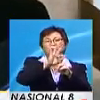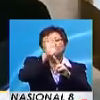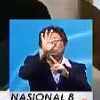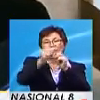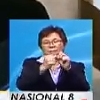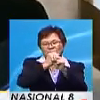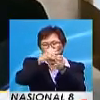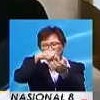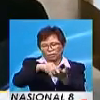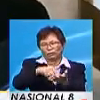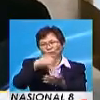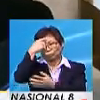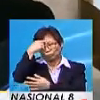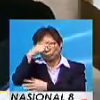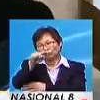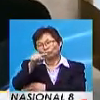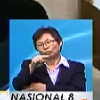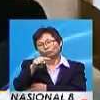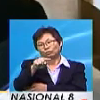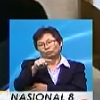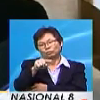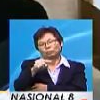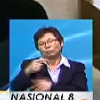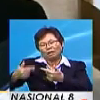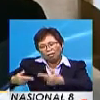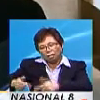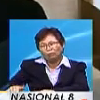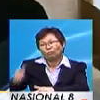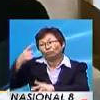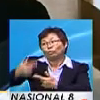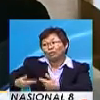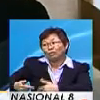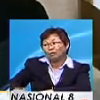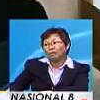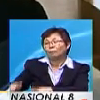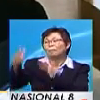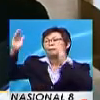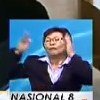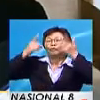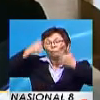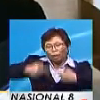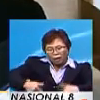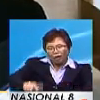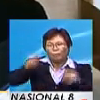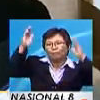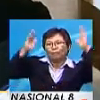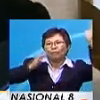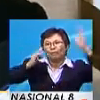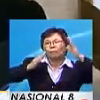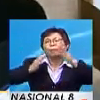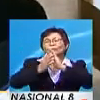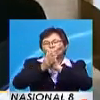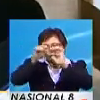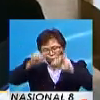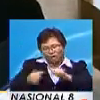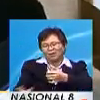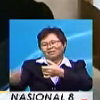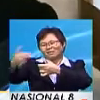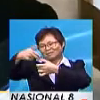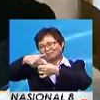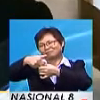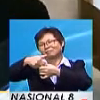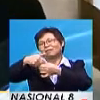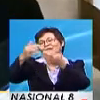ini untuk mengizinkan Malaysia berkelayakan penyertaan di